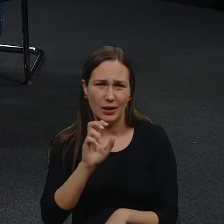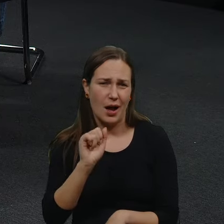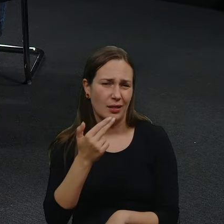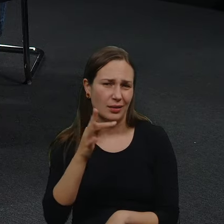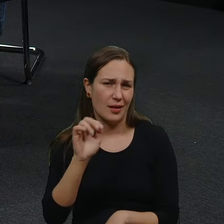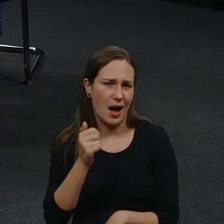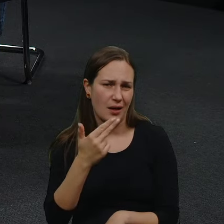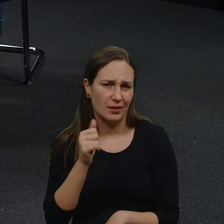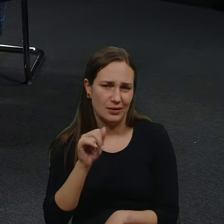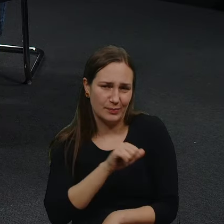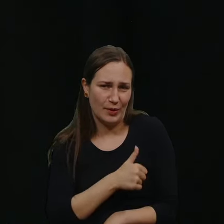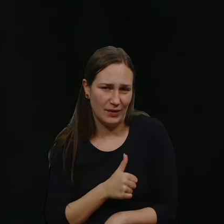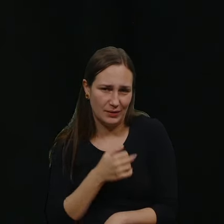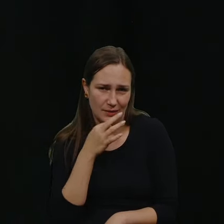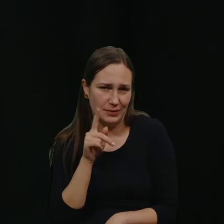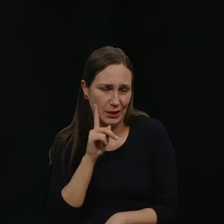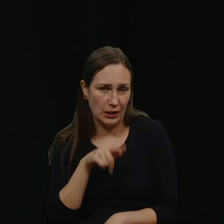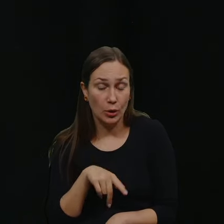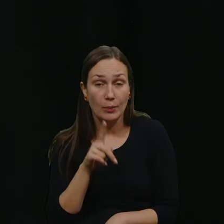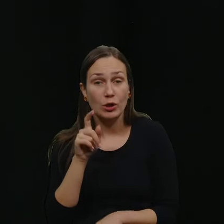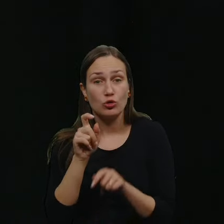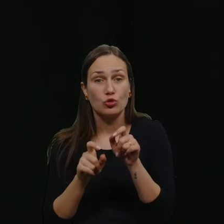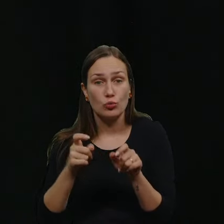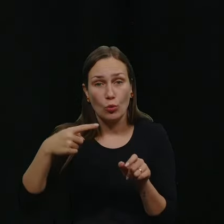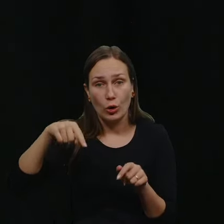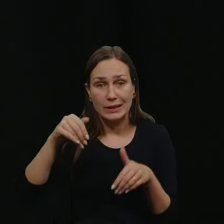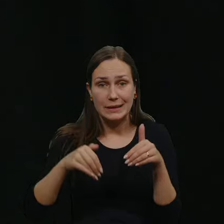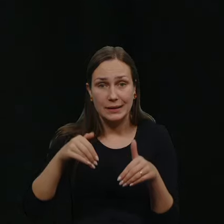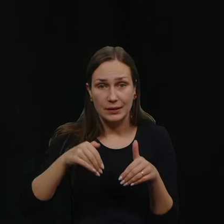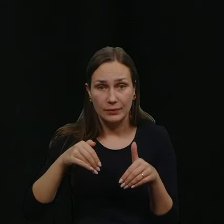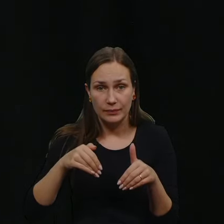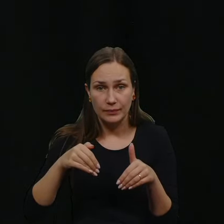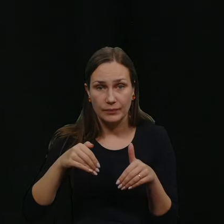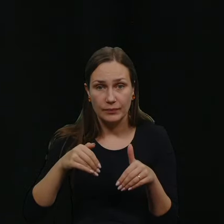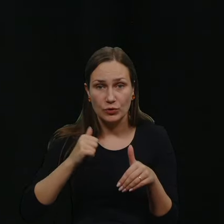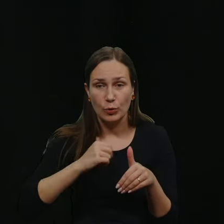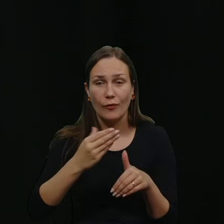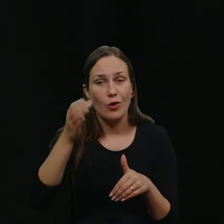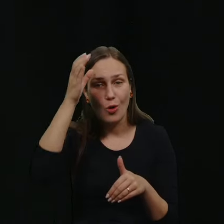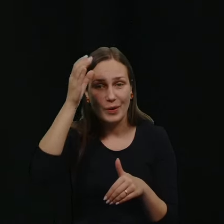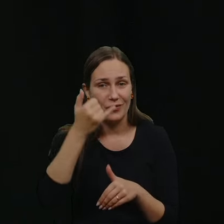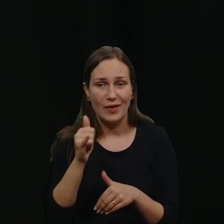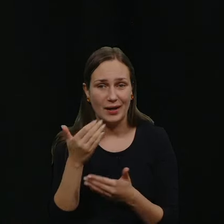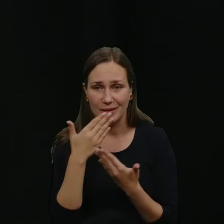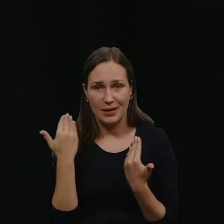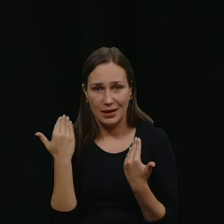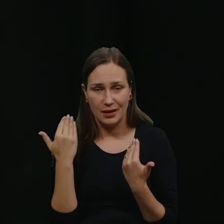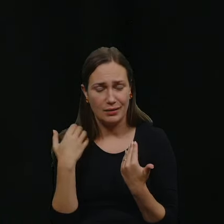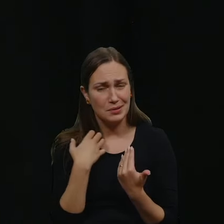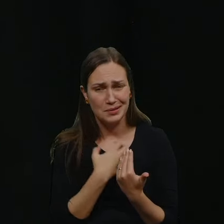ne? Tai matau, kad žmonės vis dėlto rinkimuose nu, nevertina žmonių kompetencijos, kuri yra